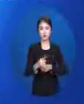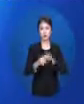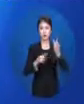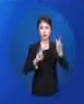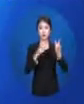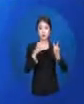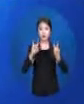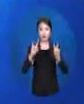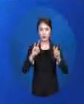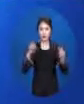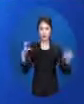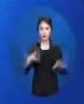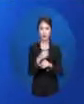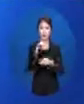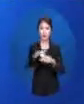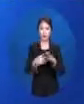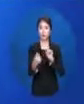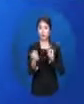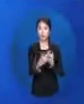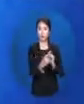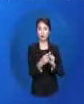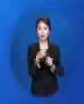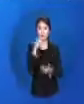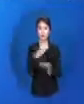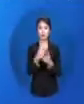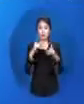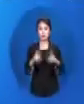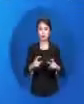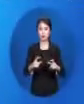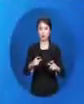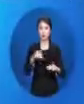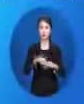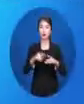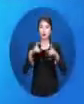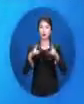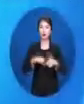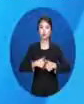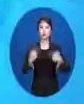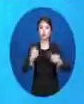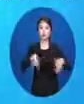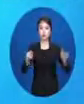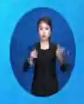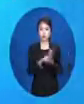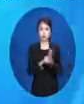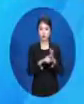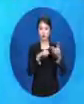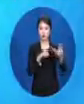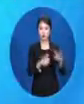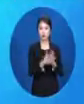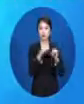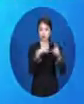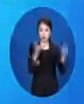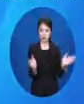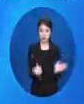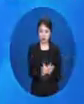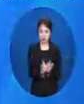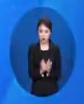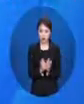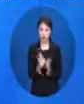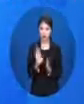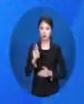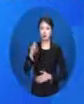내년 20대 총선을 앞두고 천안 지역 국회의원 선거구 증설을 위해 지역 시민단체 등이 참여하는